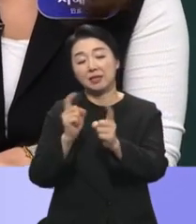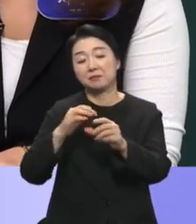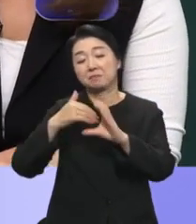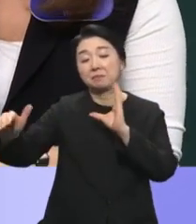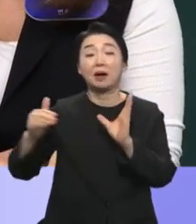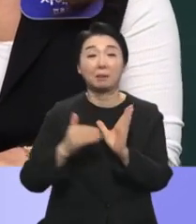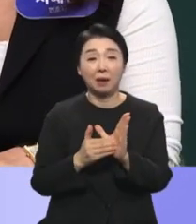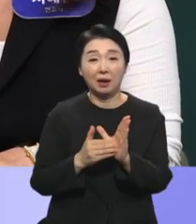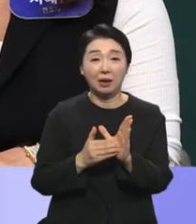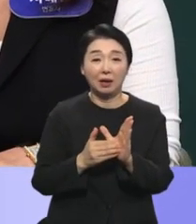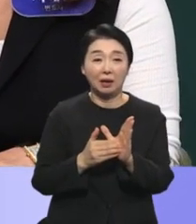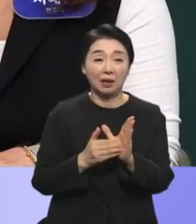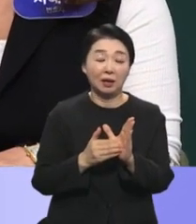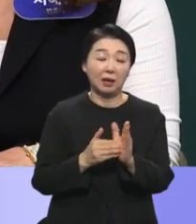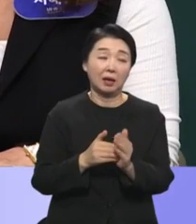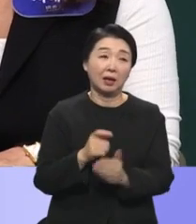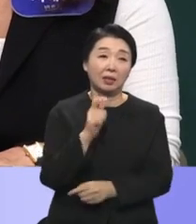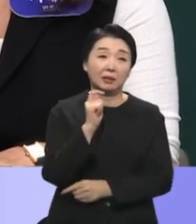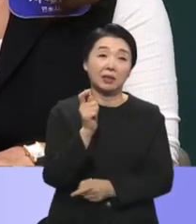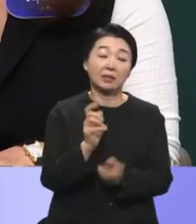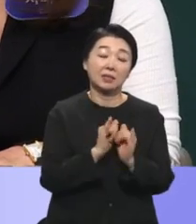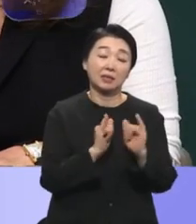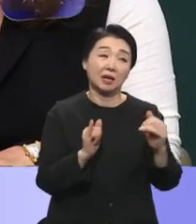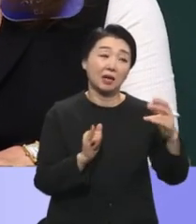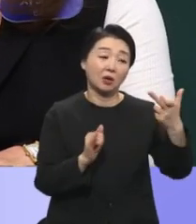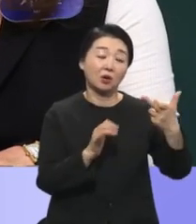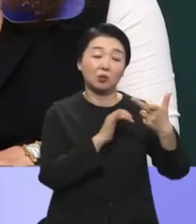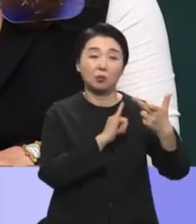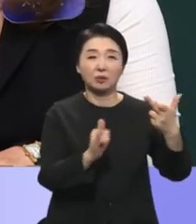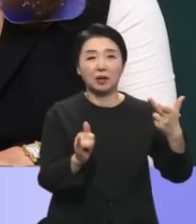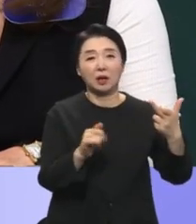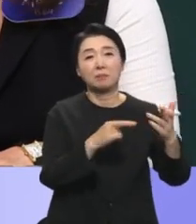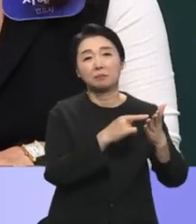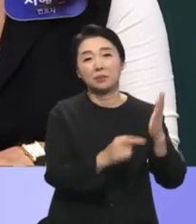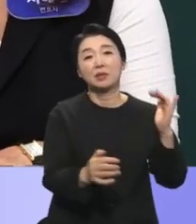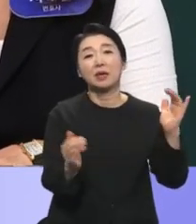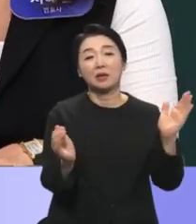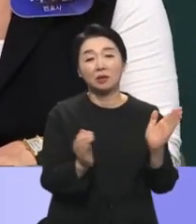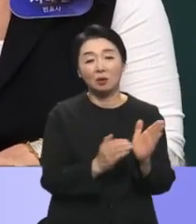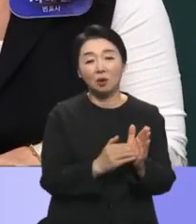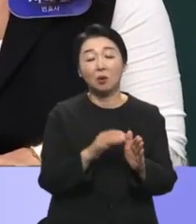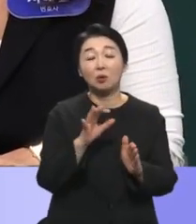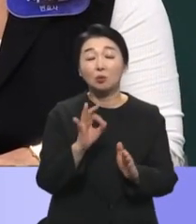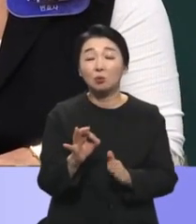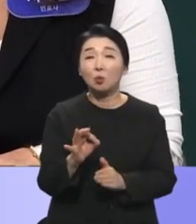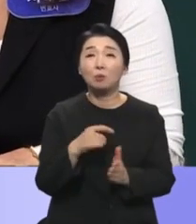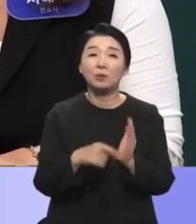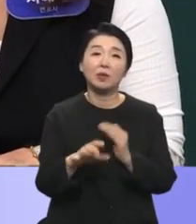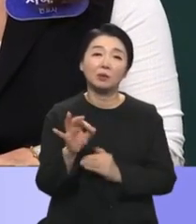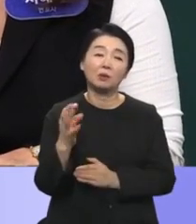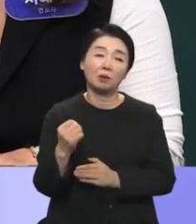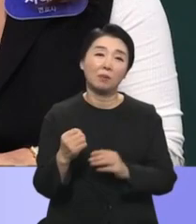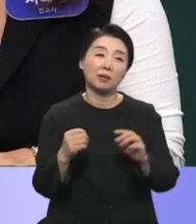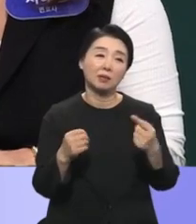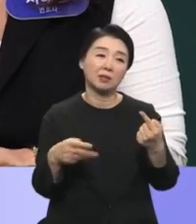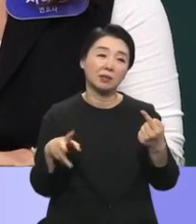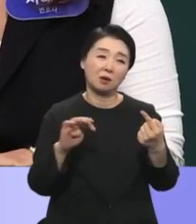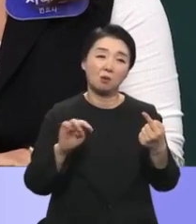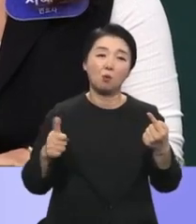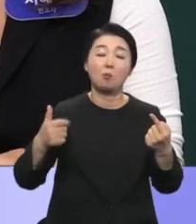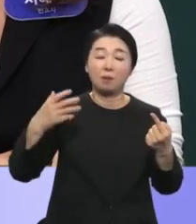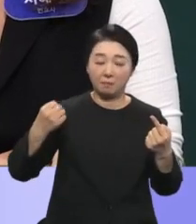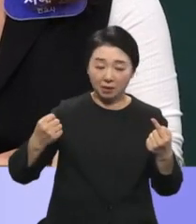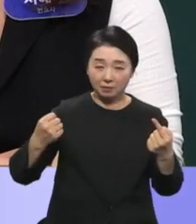17명의 택시 기사님이 피해를 보셨고 총 금액은 1억 500 정도가 된다고니다 예 지금 피해